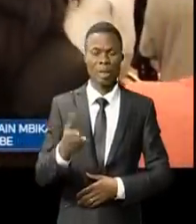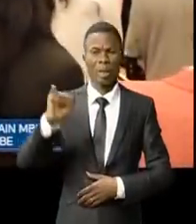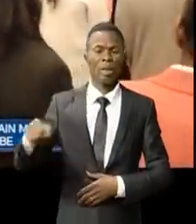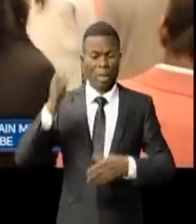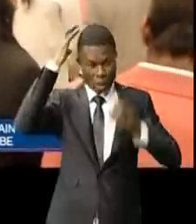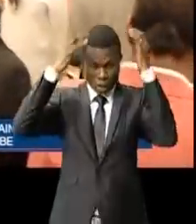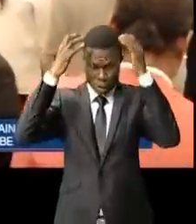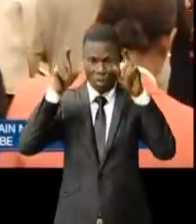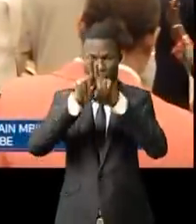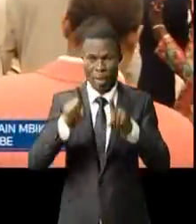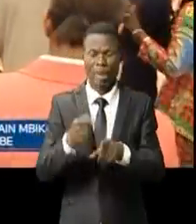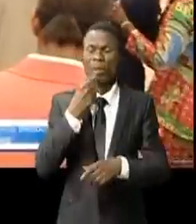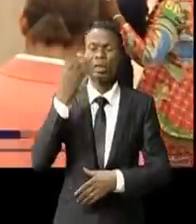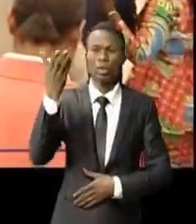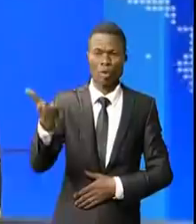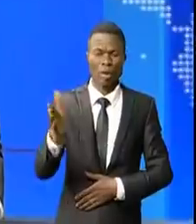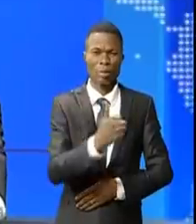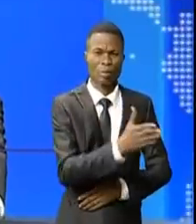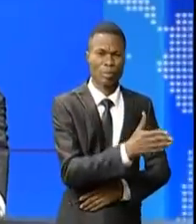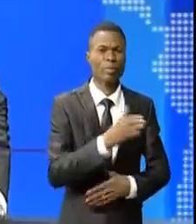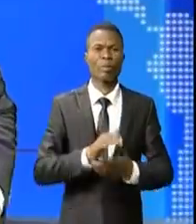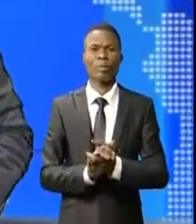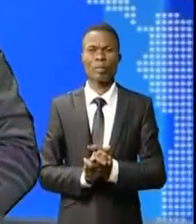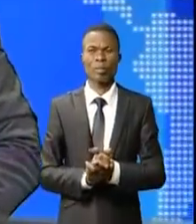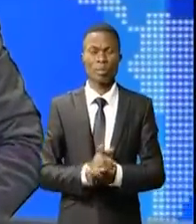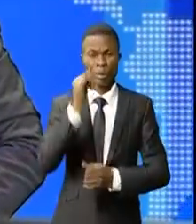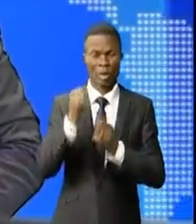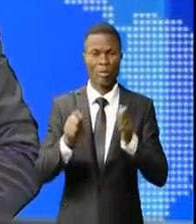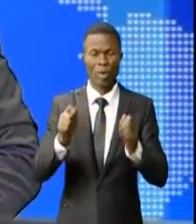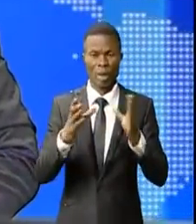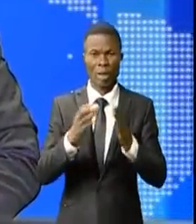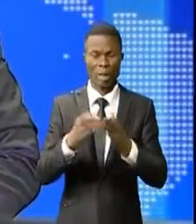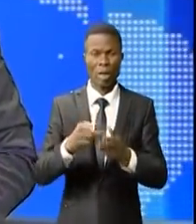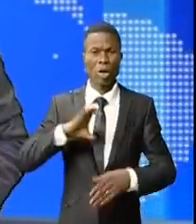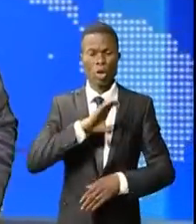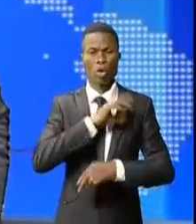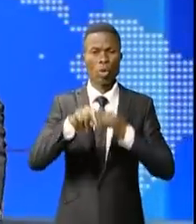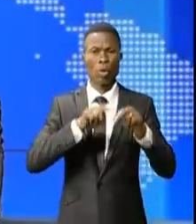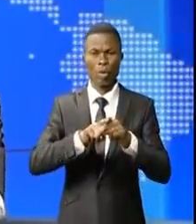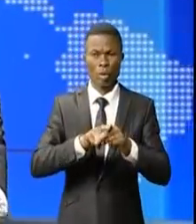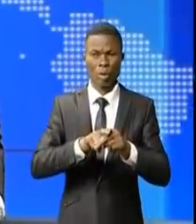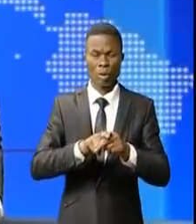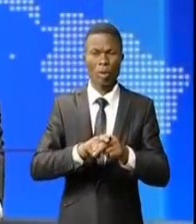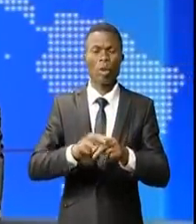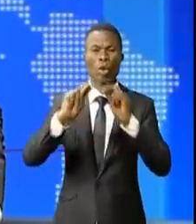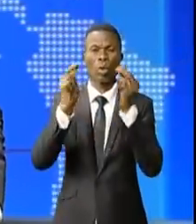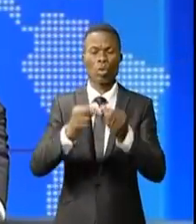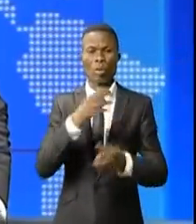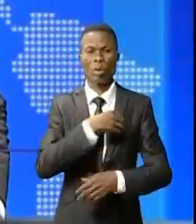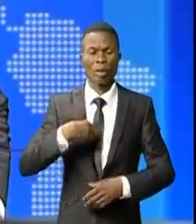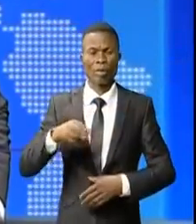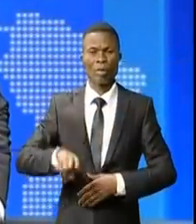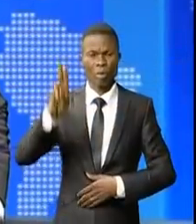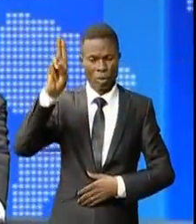Bemba également a une histoire. On termine ce journal avec le nouveau comité national directeur de la Ligue des femmes de l'UDPS qui